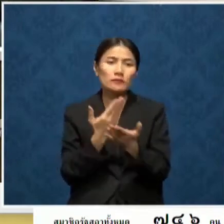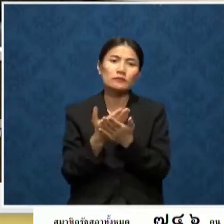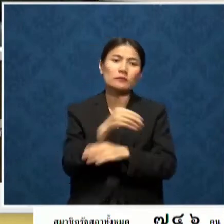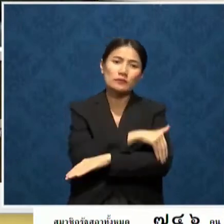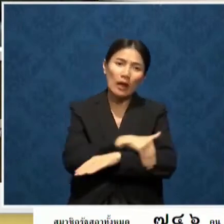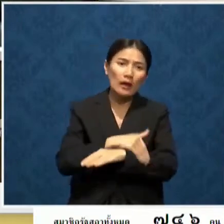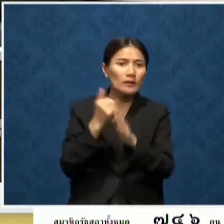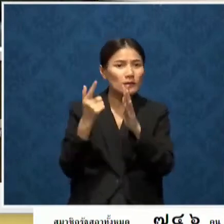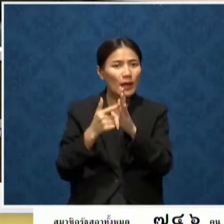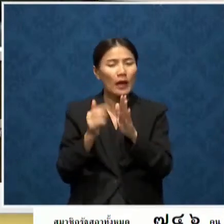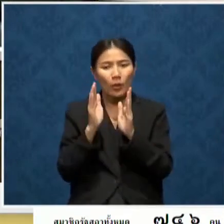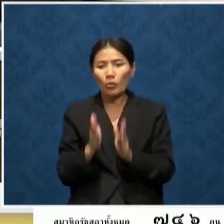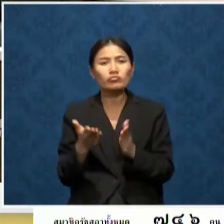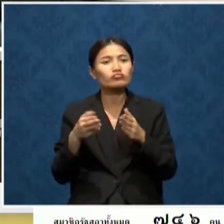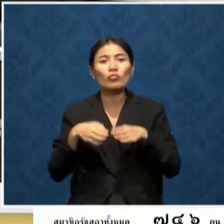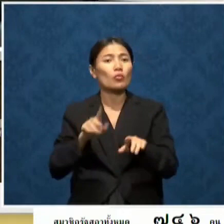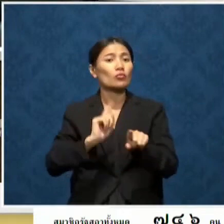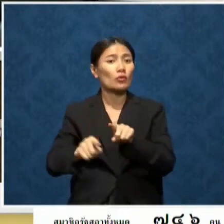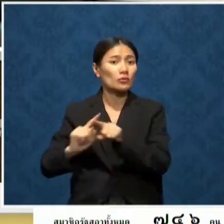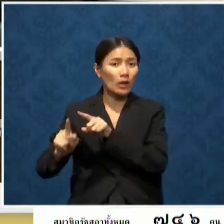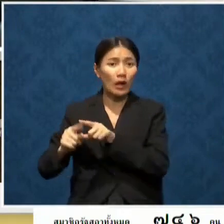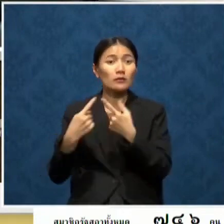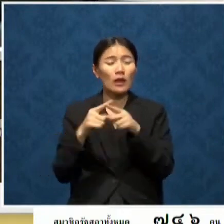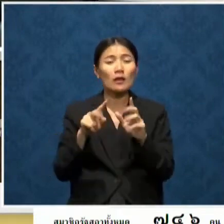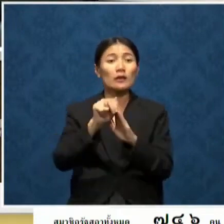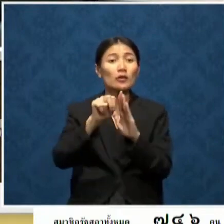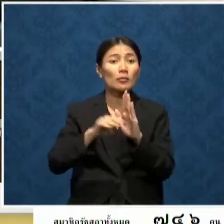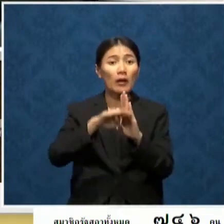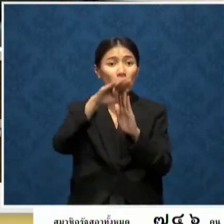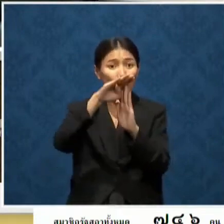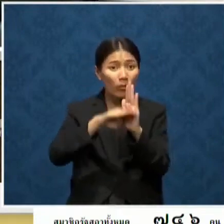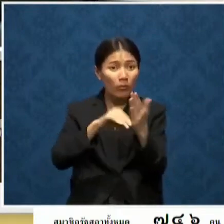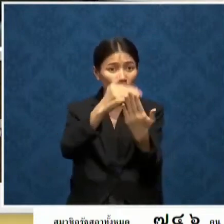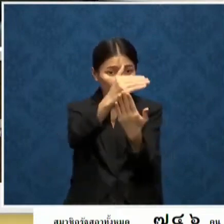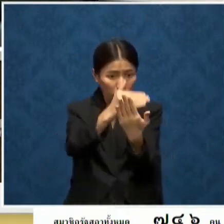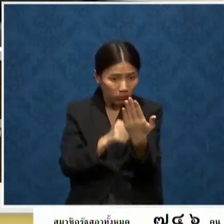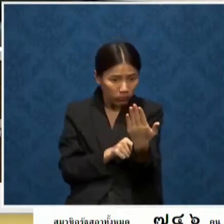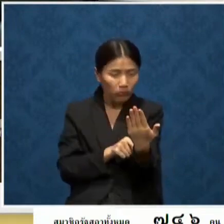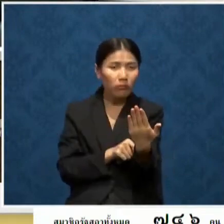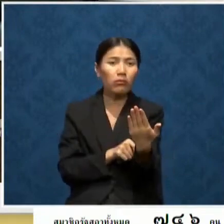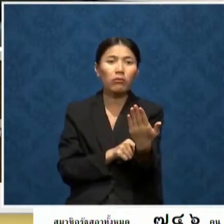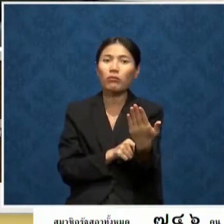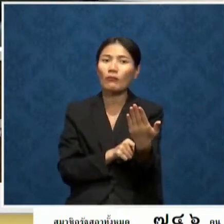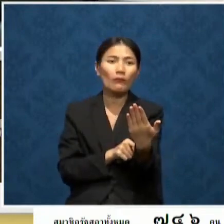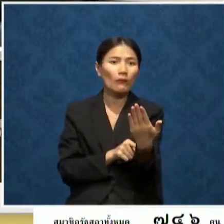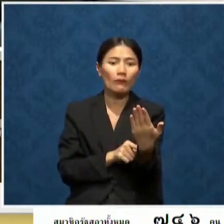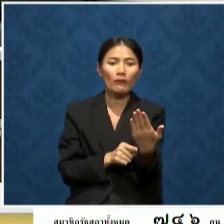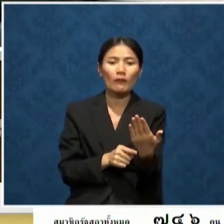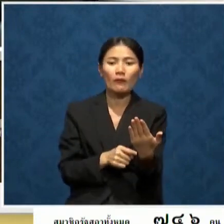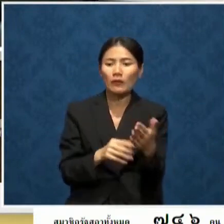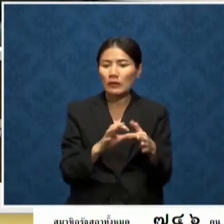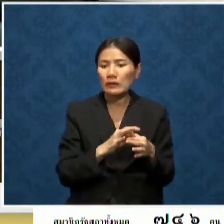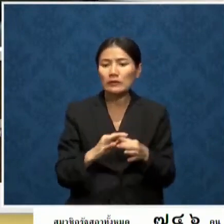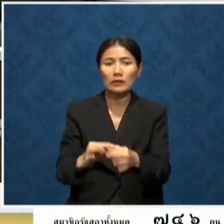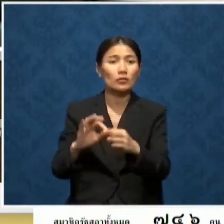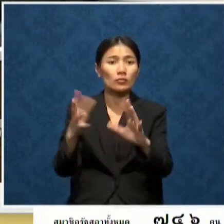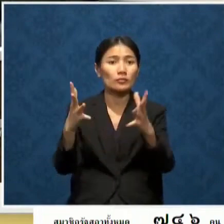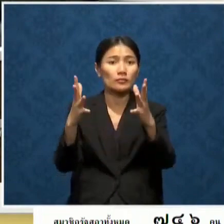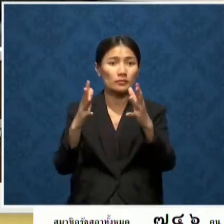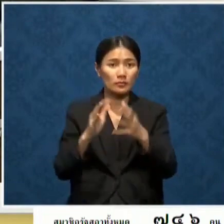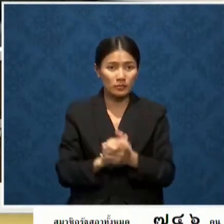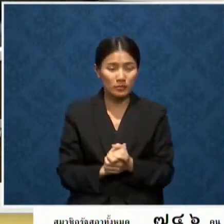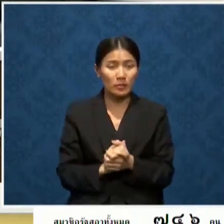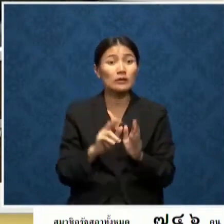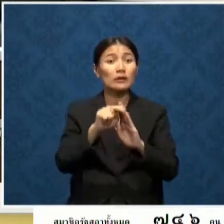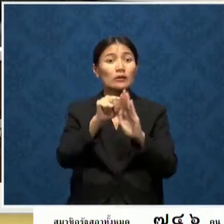าม แลแ่บ้านแต่นัยบายกา 14 หน้าของท่านกับไมไดให้ความสำคัญกับคคล์เหานี้มากขอในแถลนัยอบาย ท